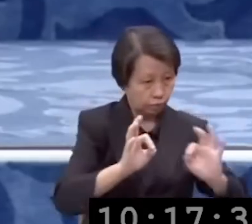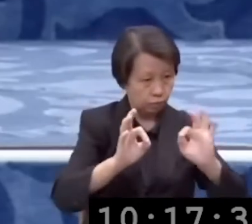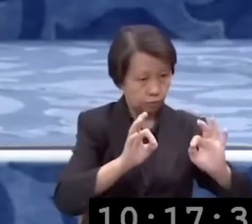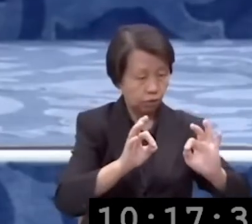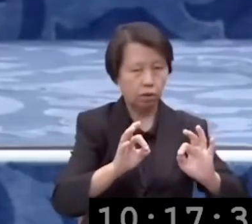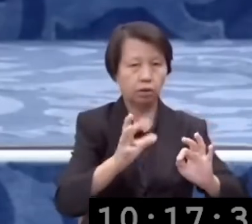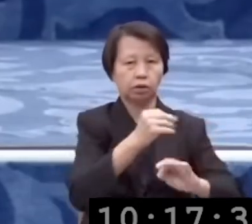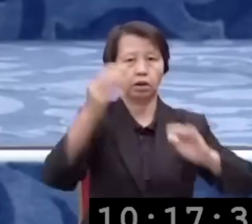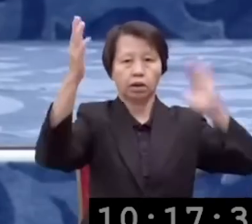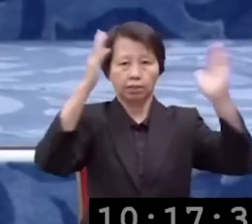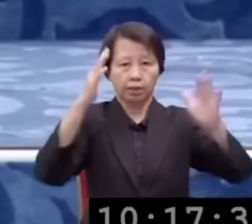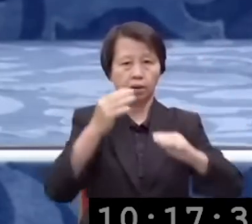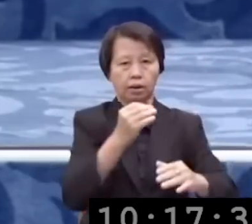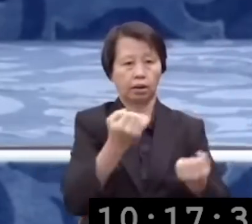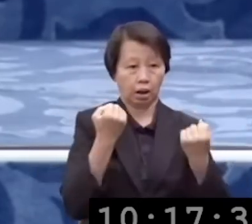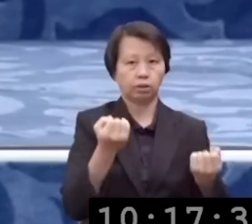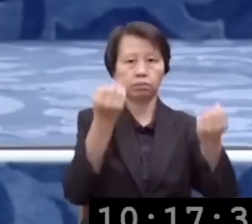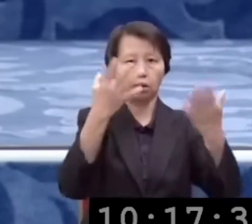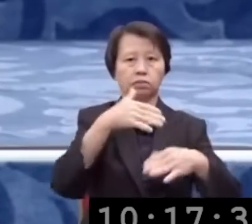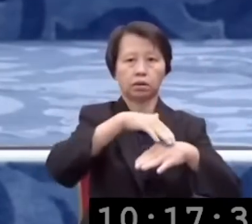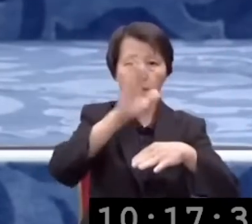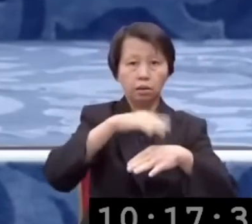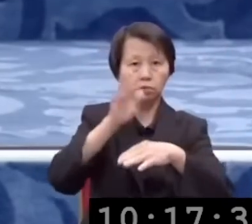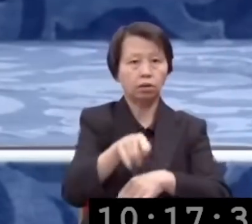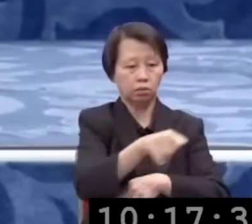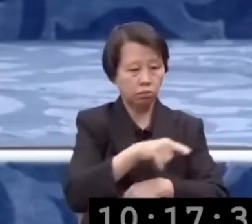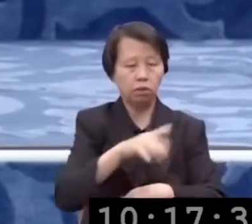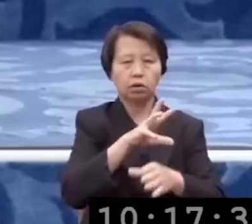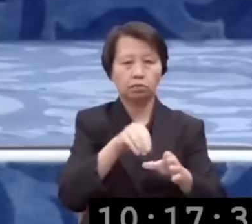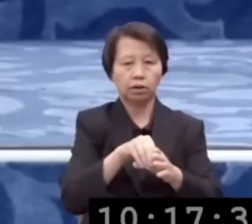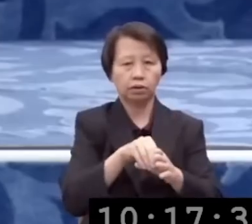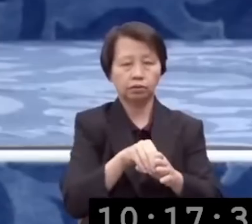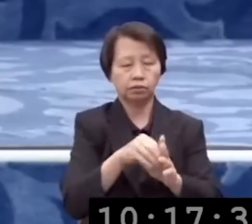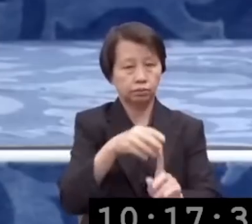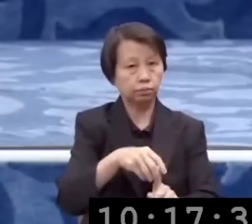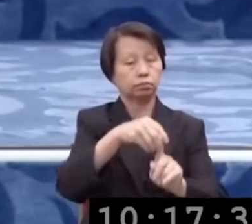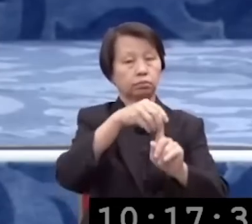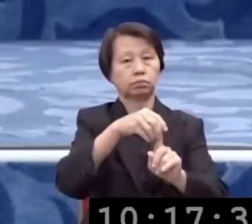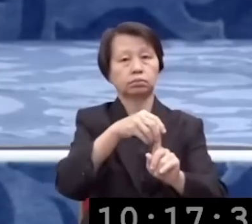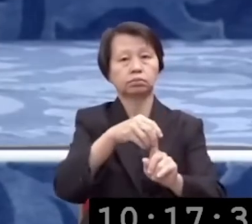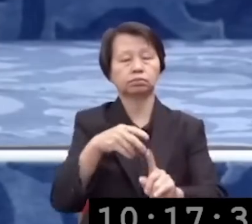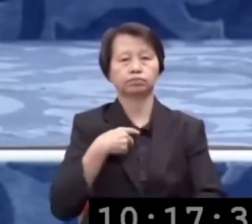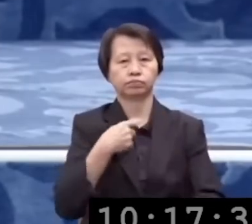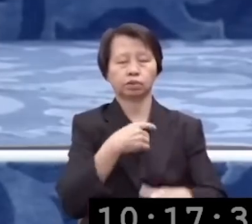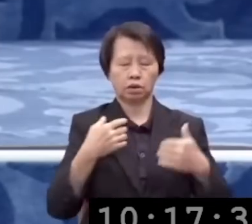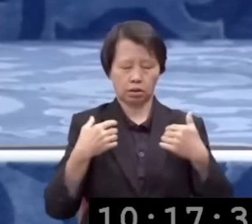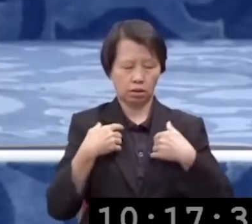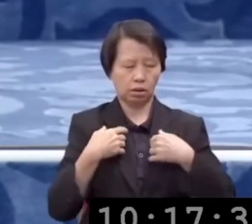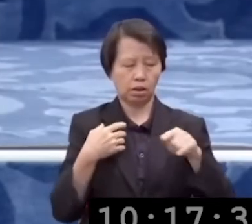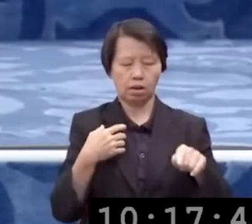Malaysia punya beberapa kelebihan termasuk secara relatifnya kita